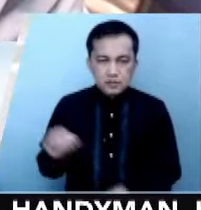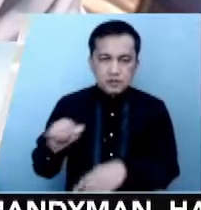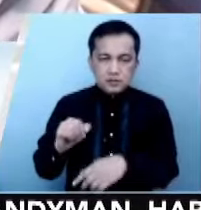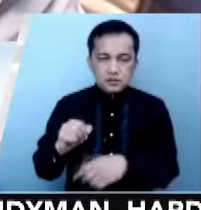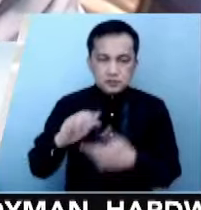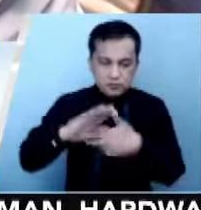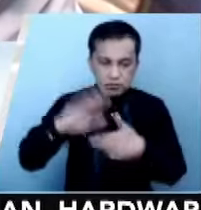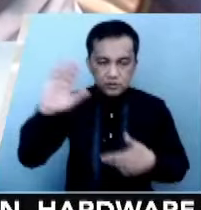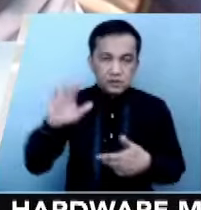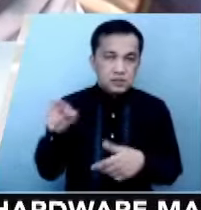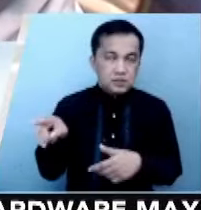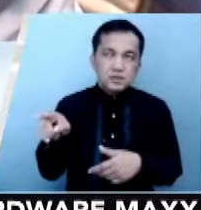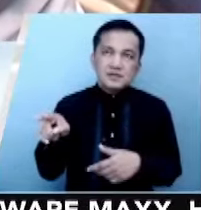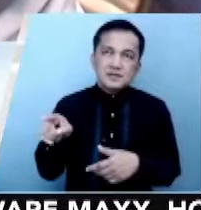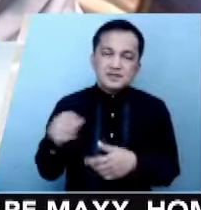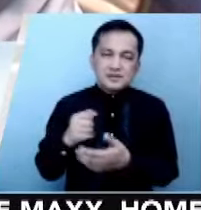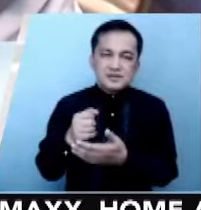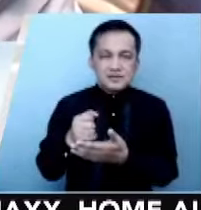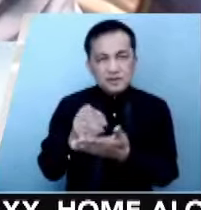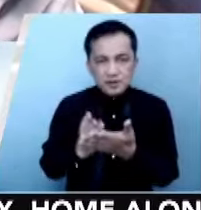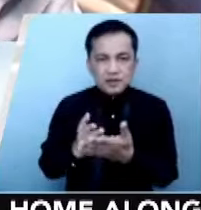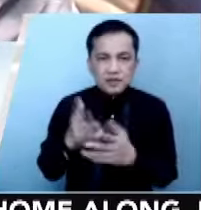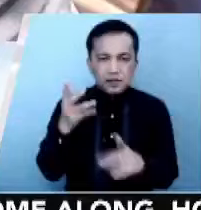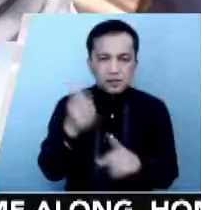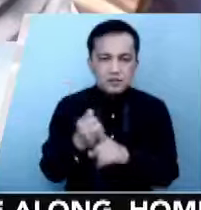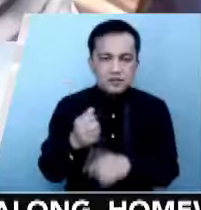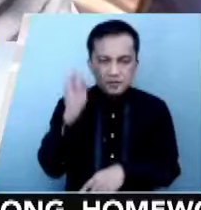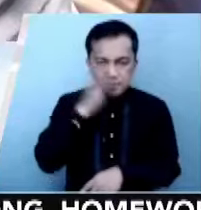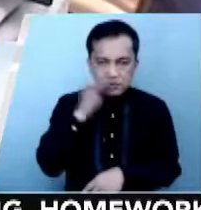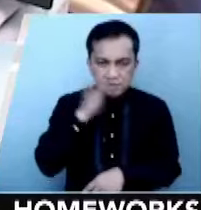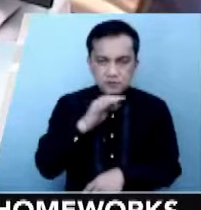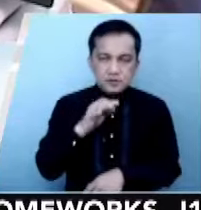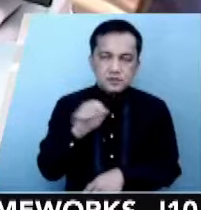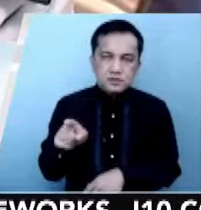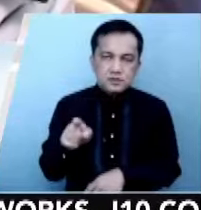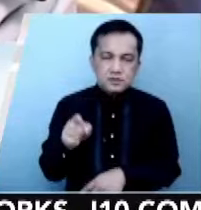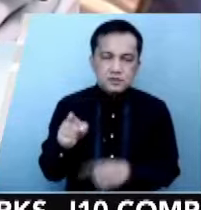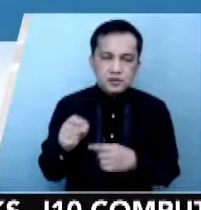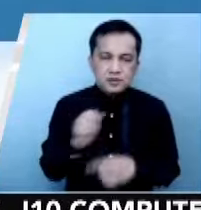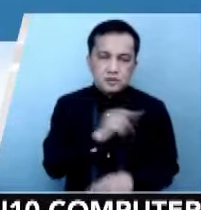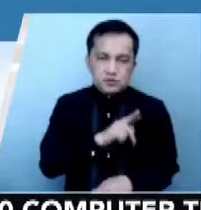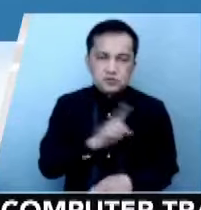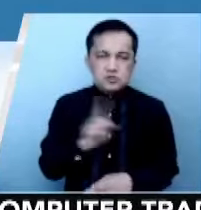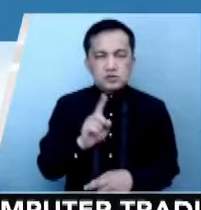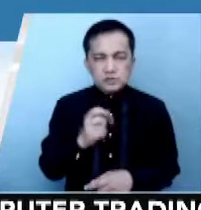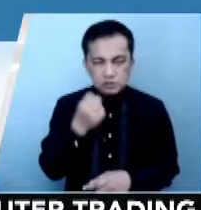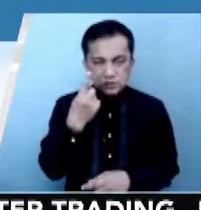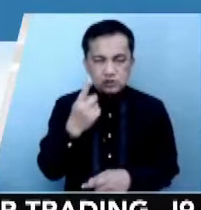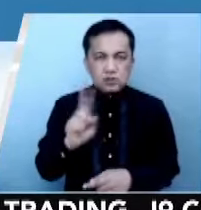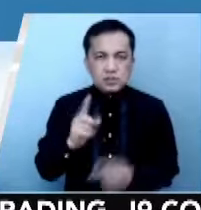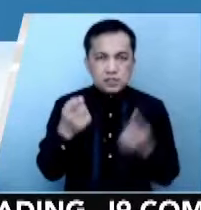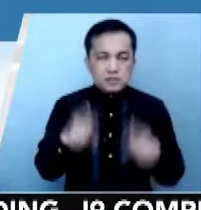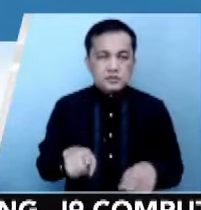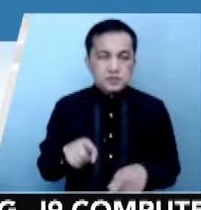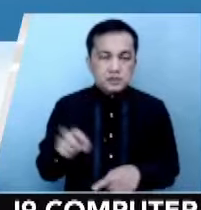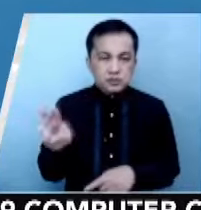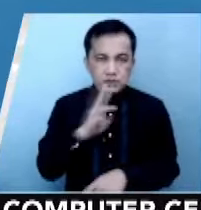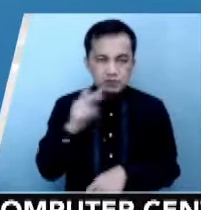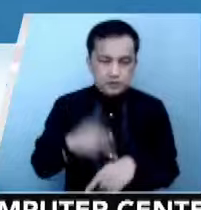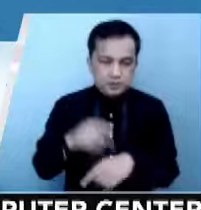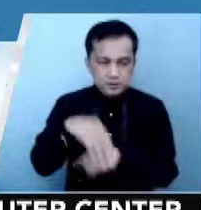somehow are affecting the Filipino people's appreciation of what's really happening in the West Philippine Sea. Samantala, nagpadala ng isa